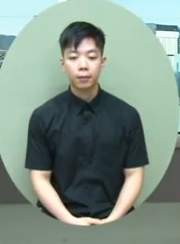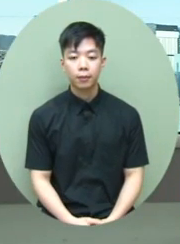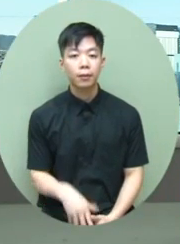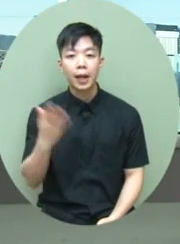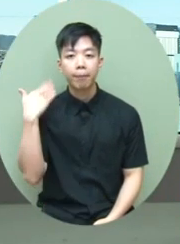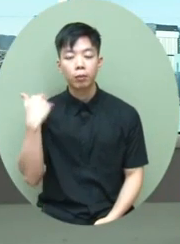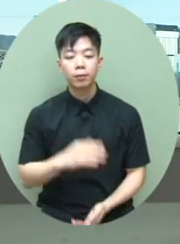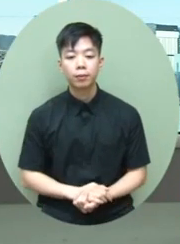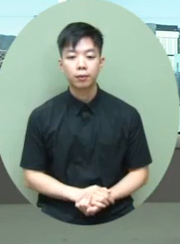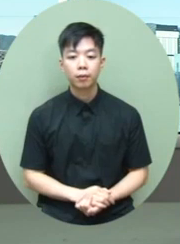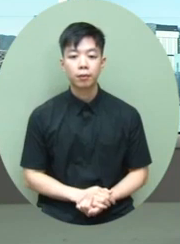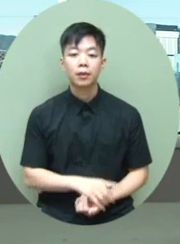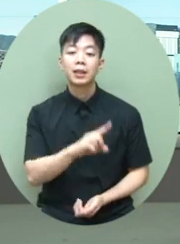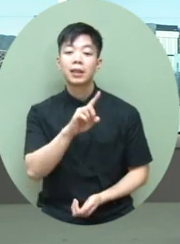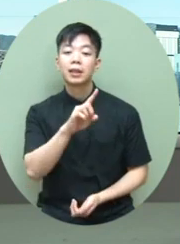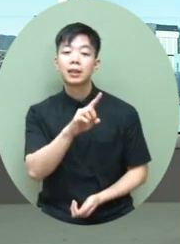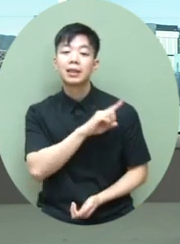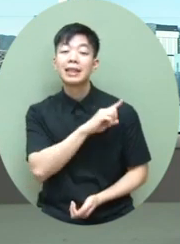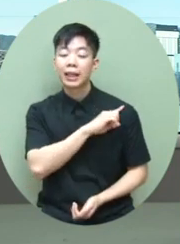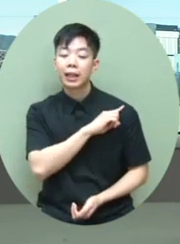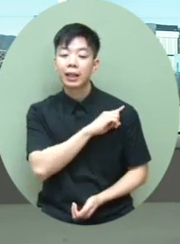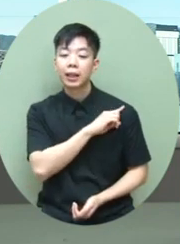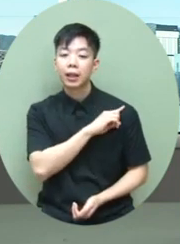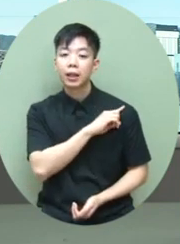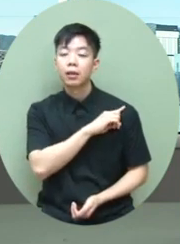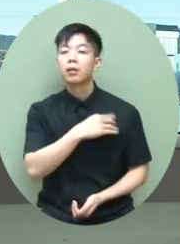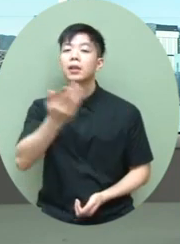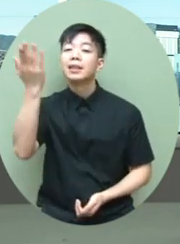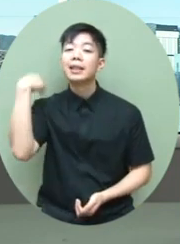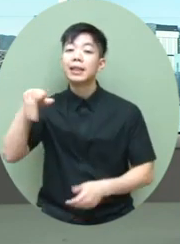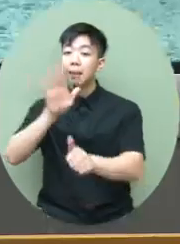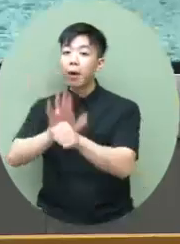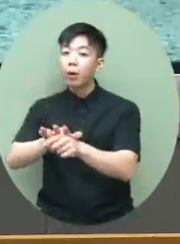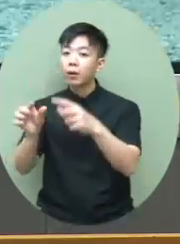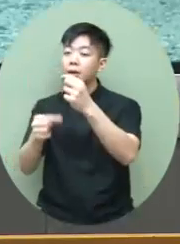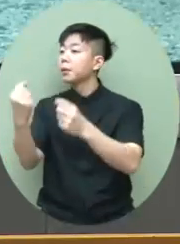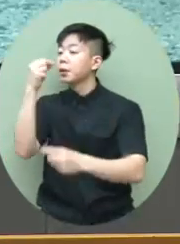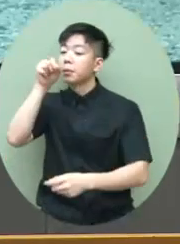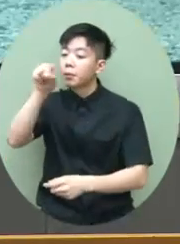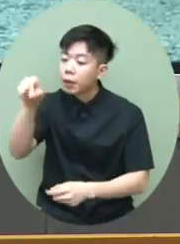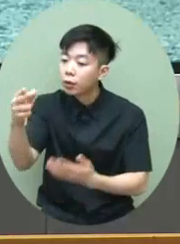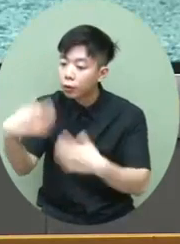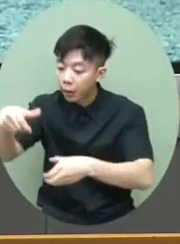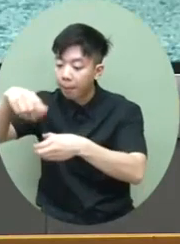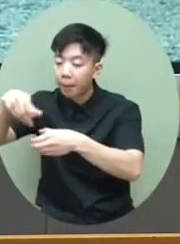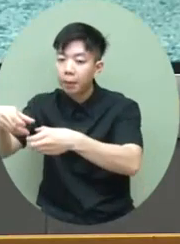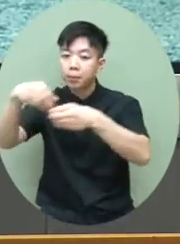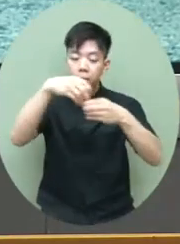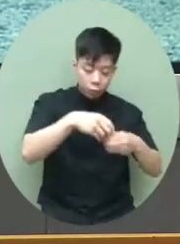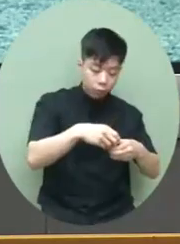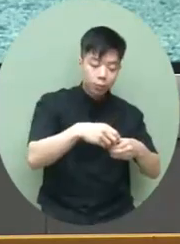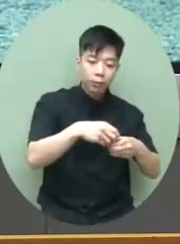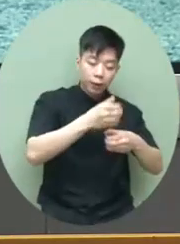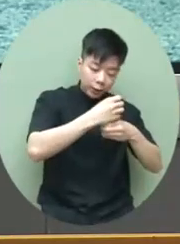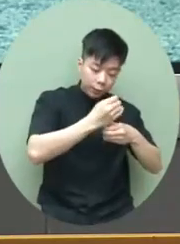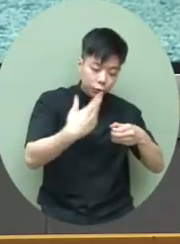唔係佢攞翻本身個樣本翻做，即係佢當時個樣本係有一啲陽性，有啲係不確定，咁再